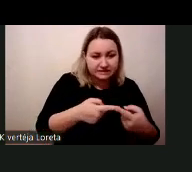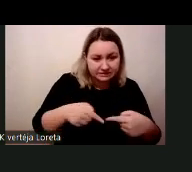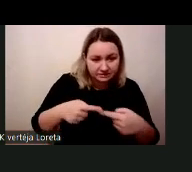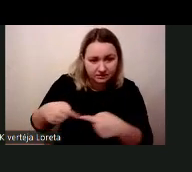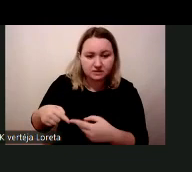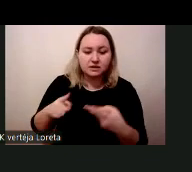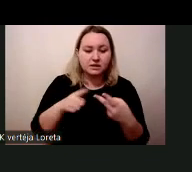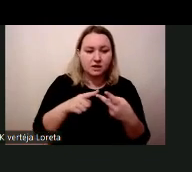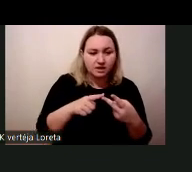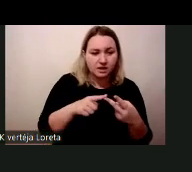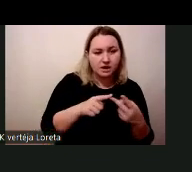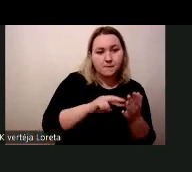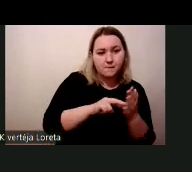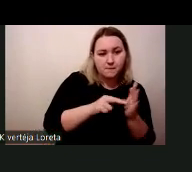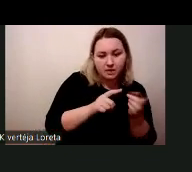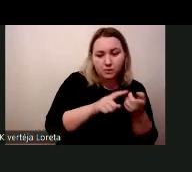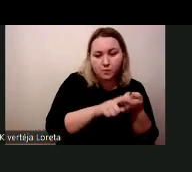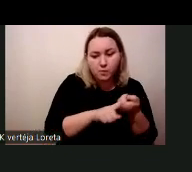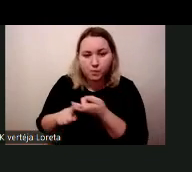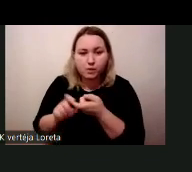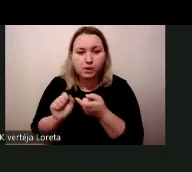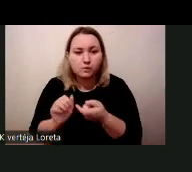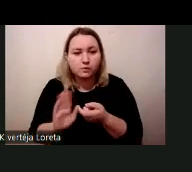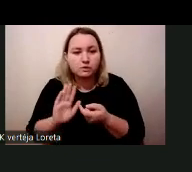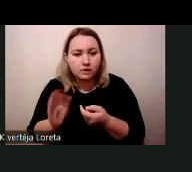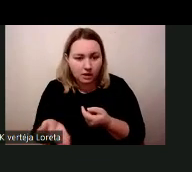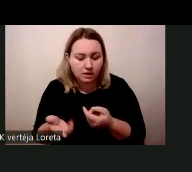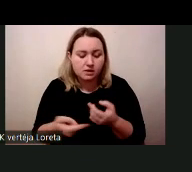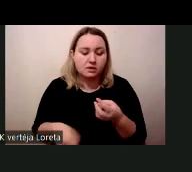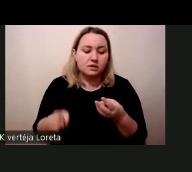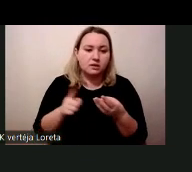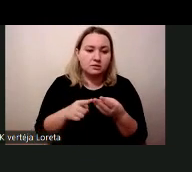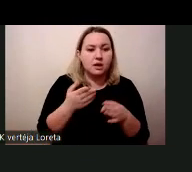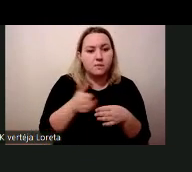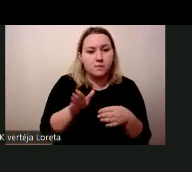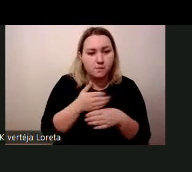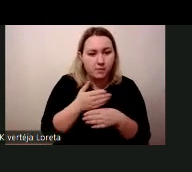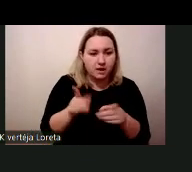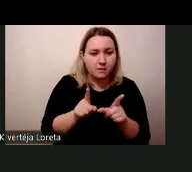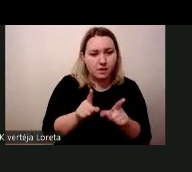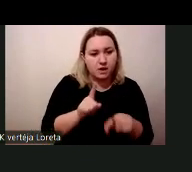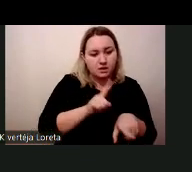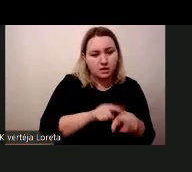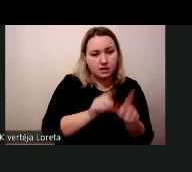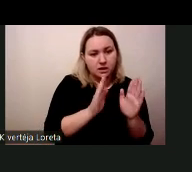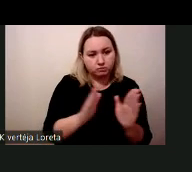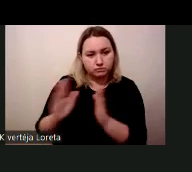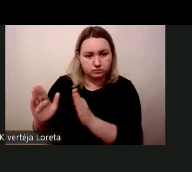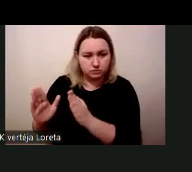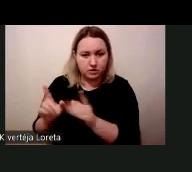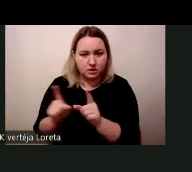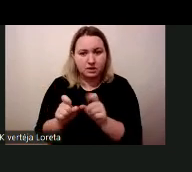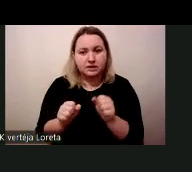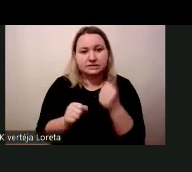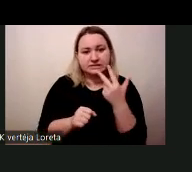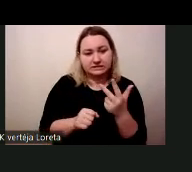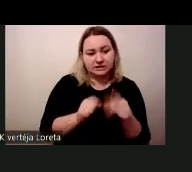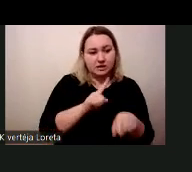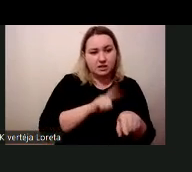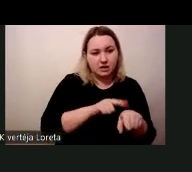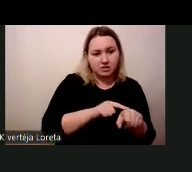poveikį to mūsų veiksmų, kurių imsimės, ir suskirstome tai į tris laikotarpius, kad tie planai būtų trijų laikotarpį.